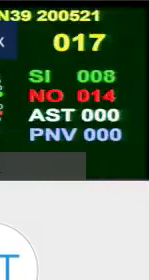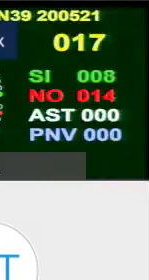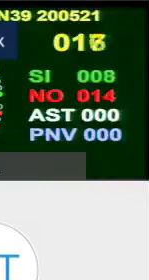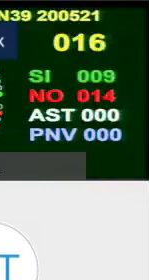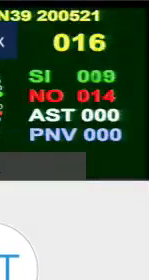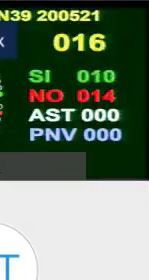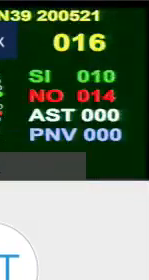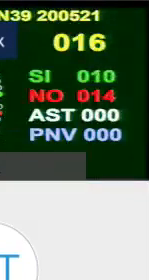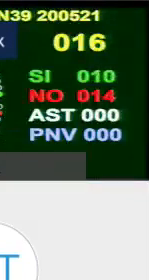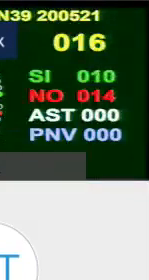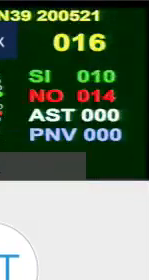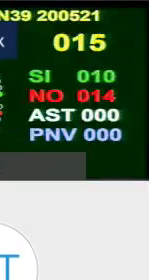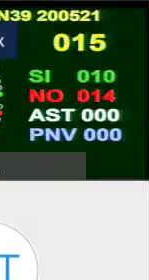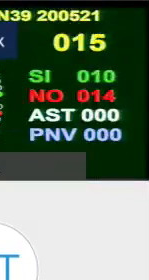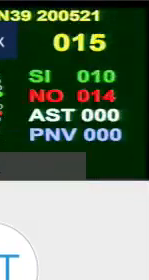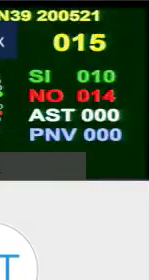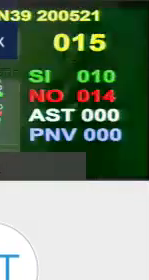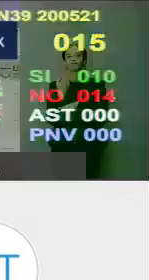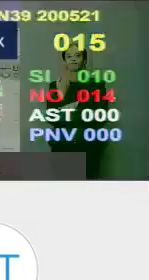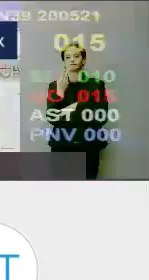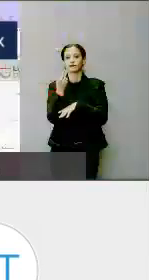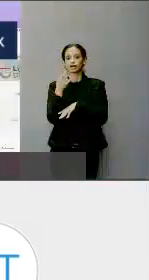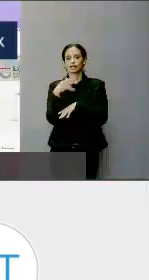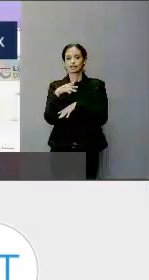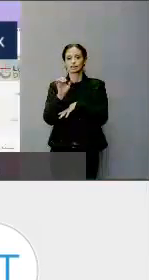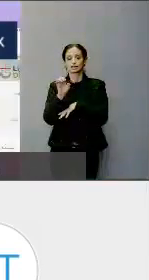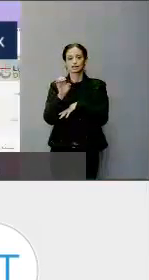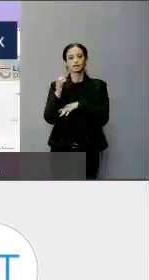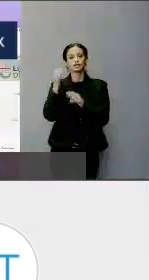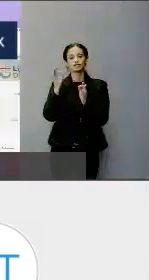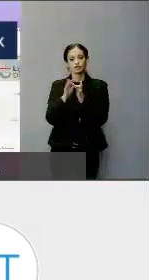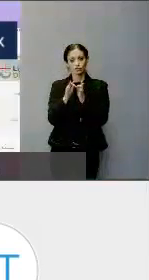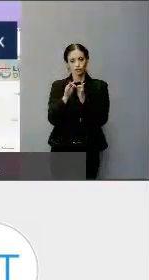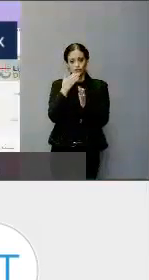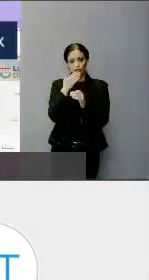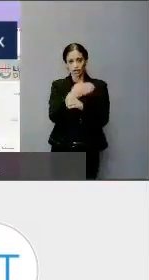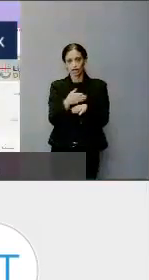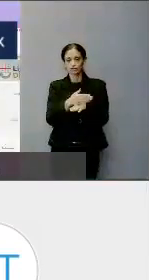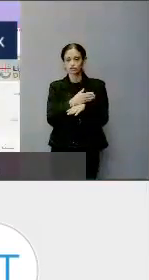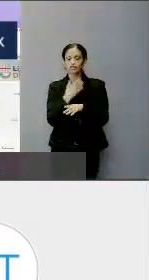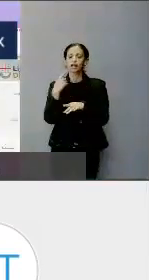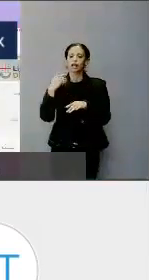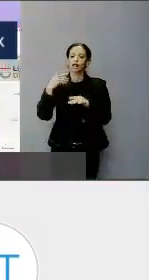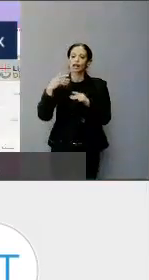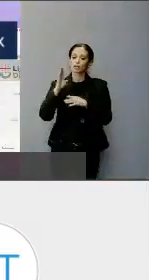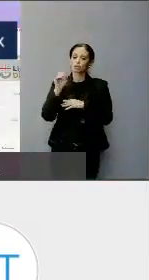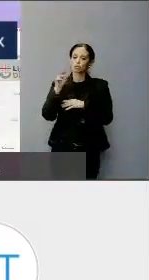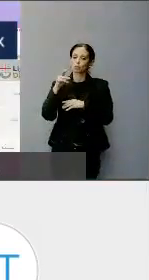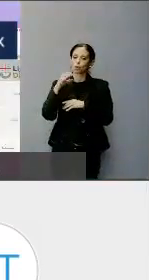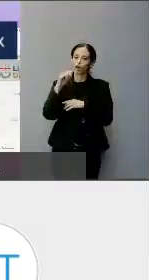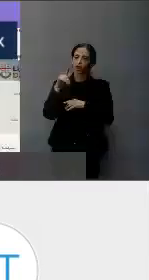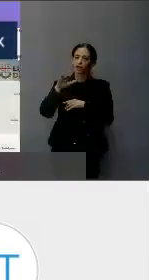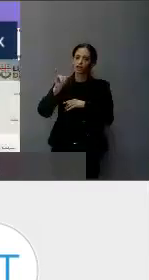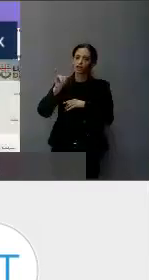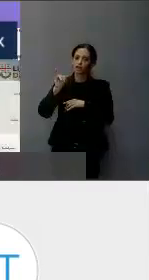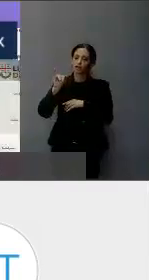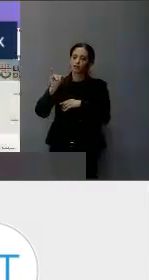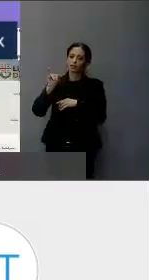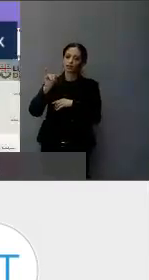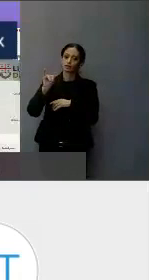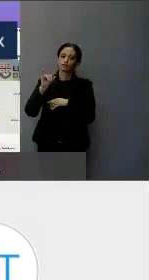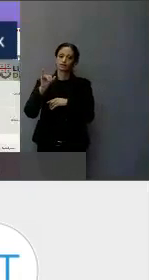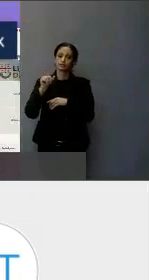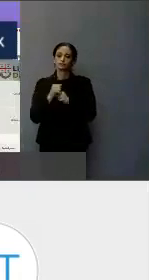da remoto sul numero 37 durevole anzi consigliere avvenente consigliera bruccoleri